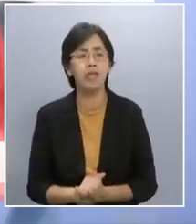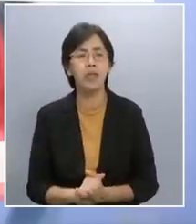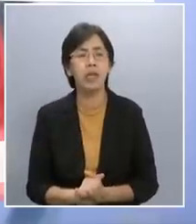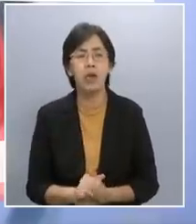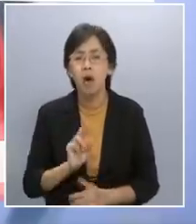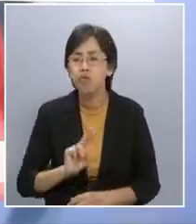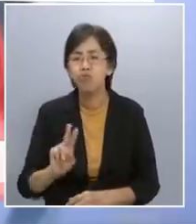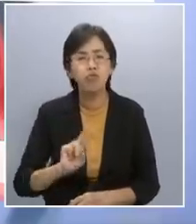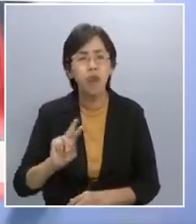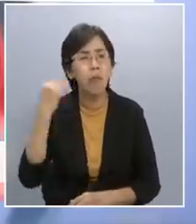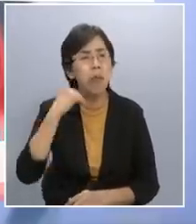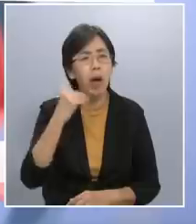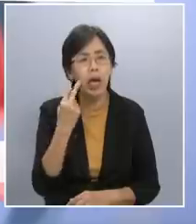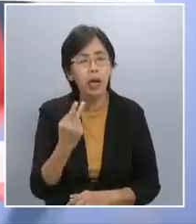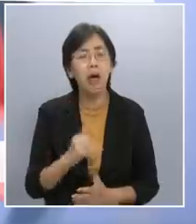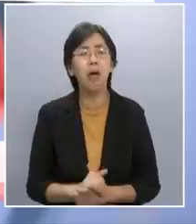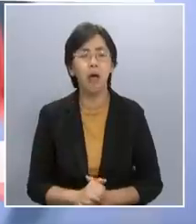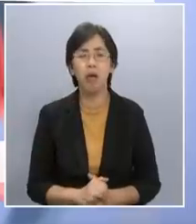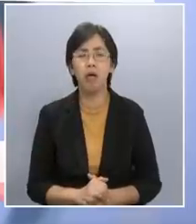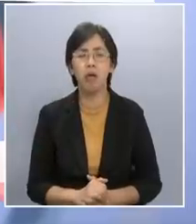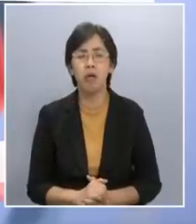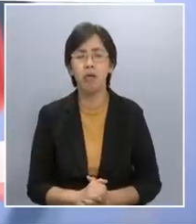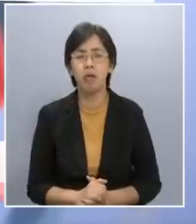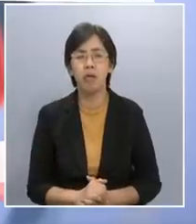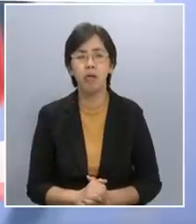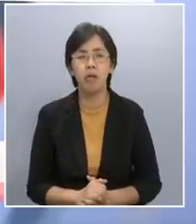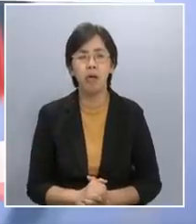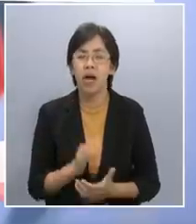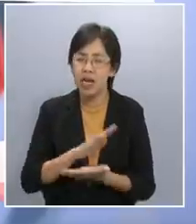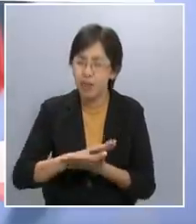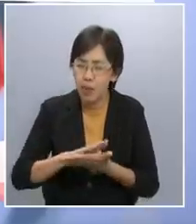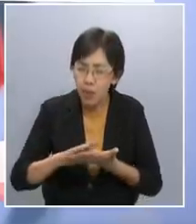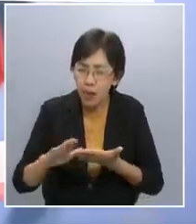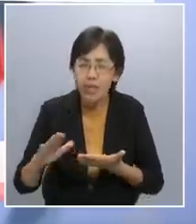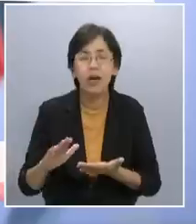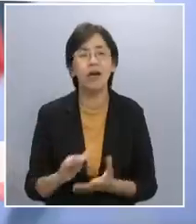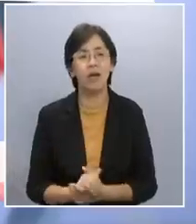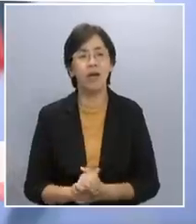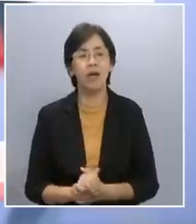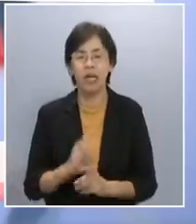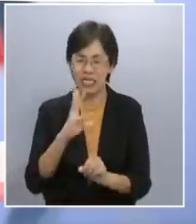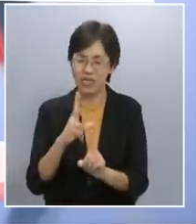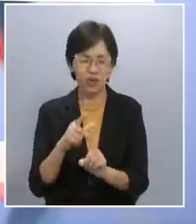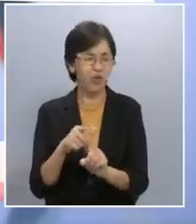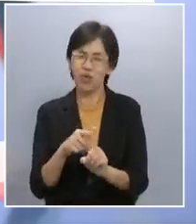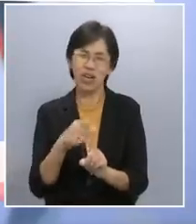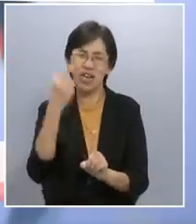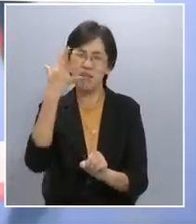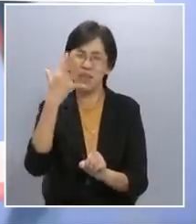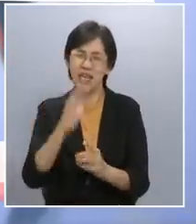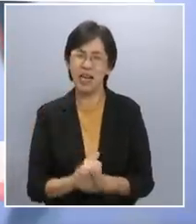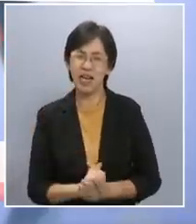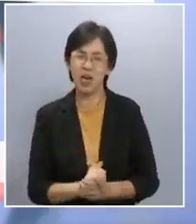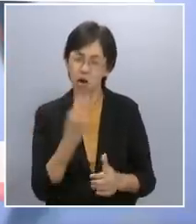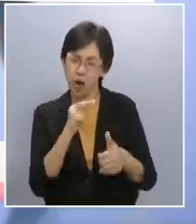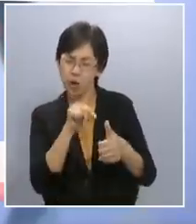ท่านก็ไปด้วยกันบ่อยดูท่านก็เป็นคนเรียบร้อยสุภาพแต่เจ้าชู้ผมว่าไม่มีท่านไม่เจ้าชู้ที่